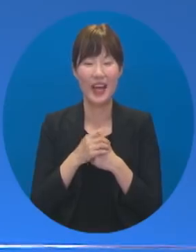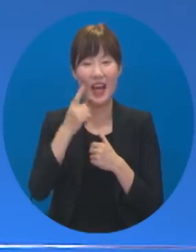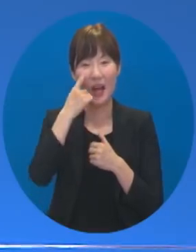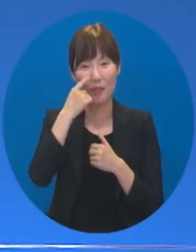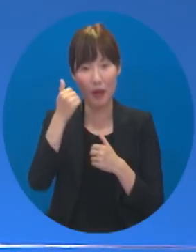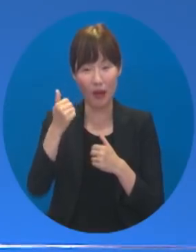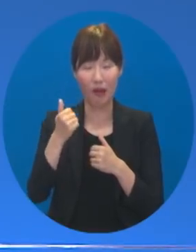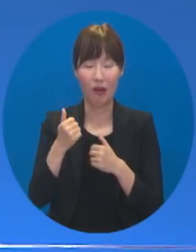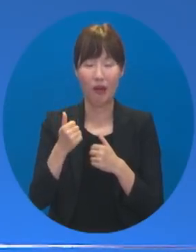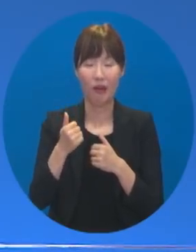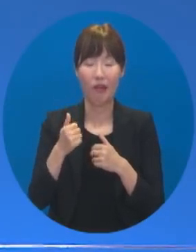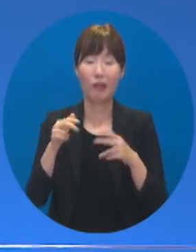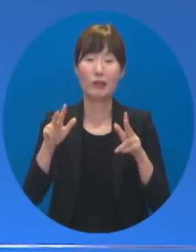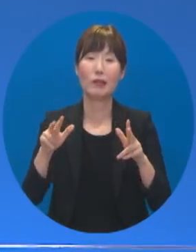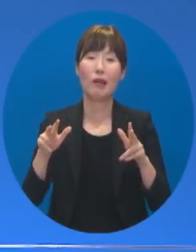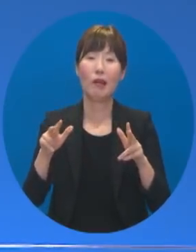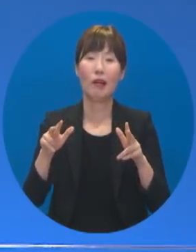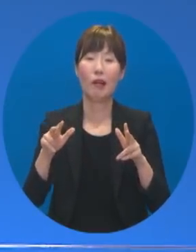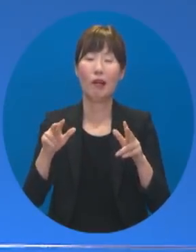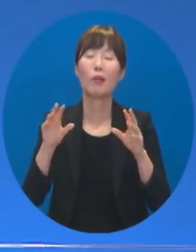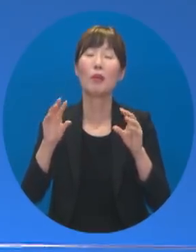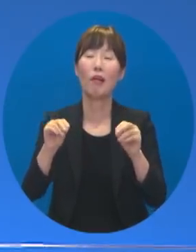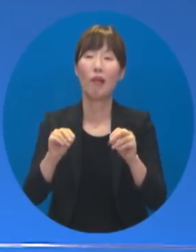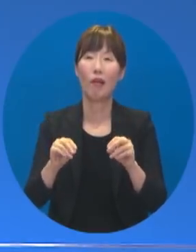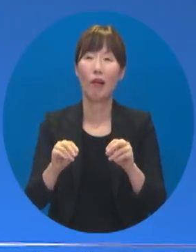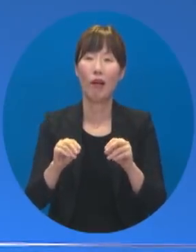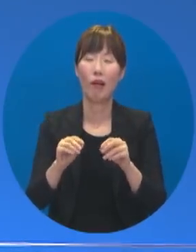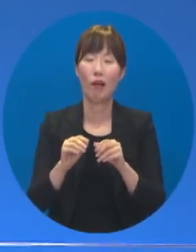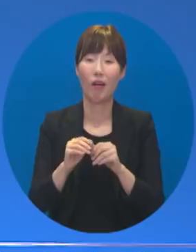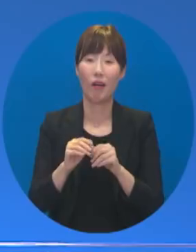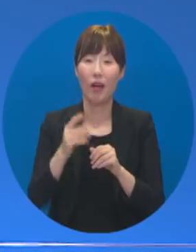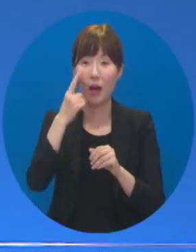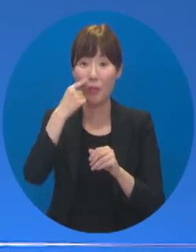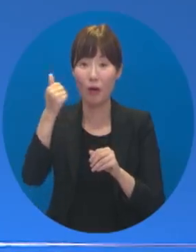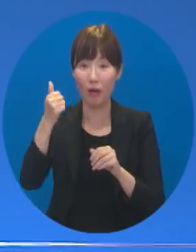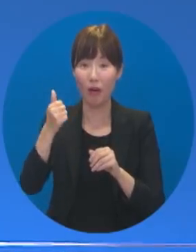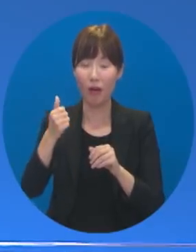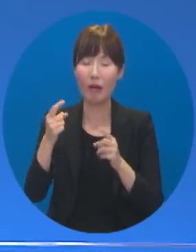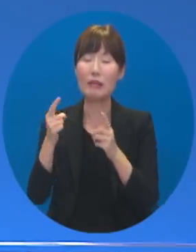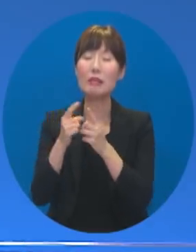않았어? 아빠가 먹어 그러는 거예요. 그래서